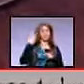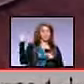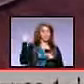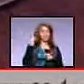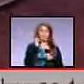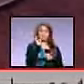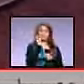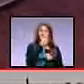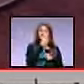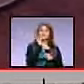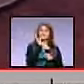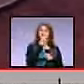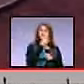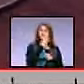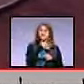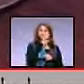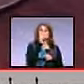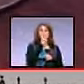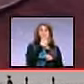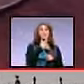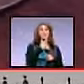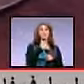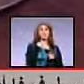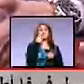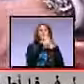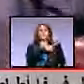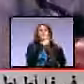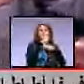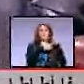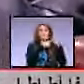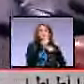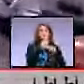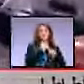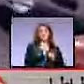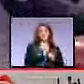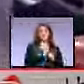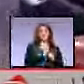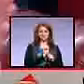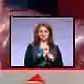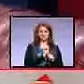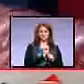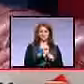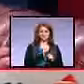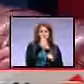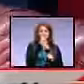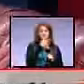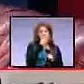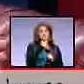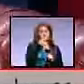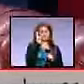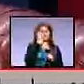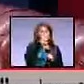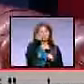وبقيت بقى الجان والمعجبات وكريم عبد العزيز بقى خلاص يعني بقيت جان. الفيلم نجح الحمد لله يا